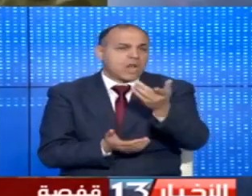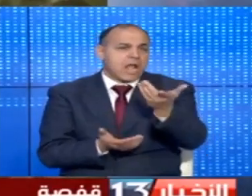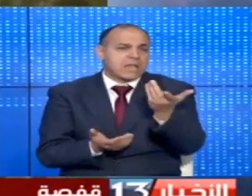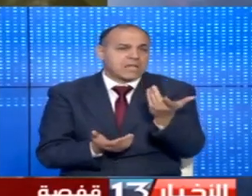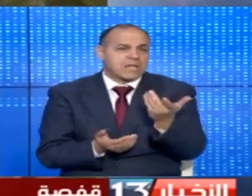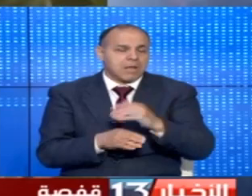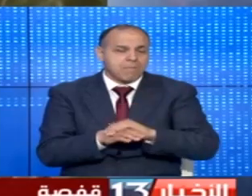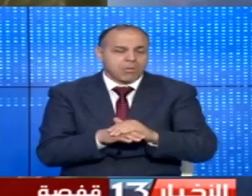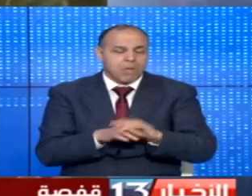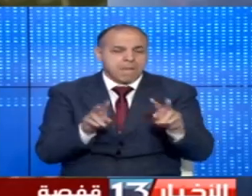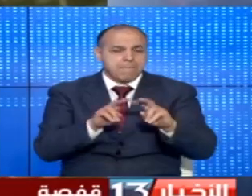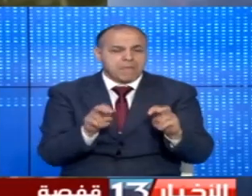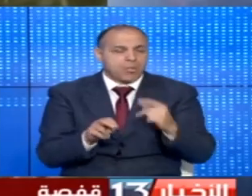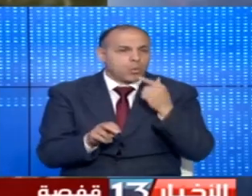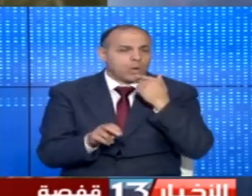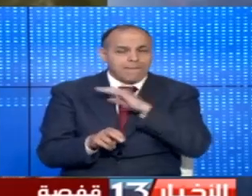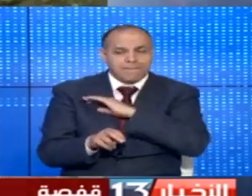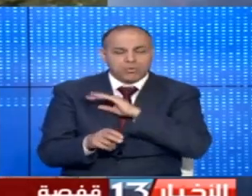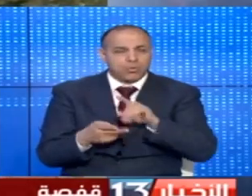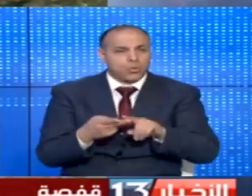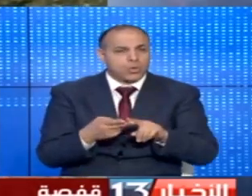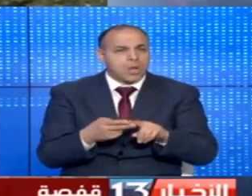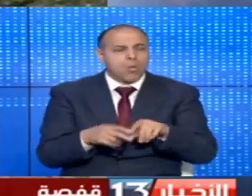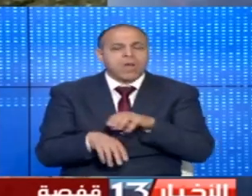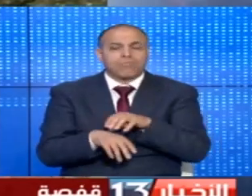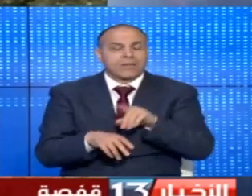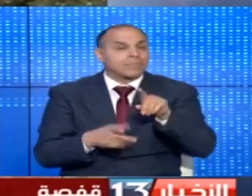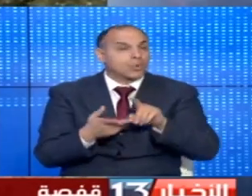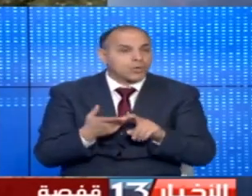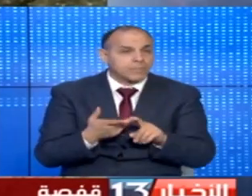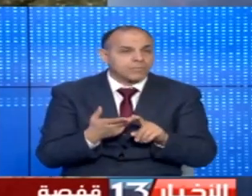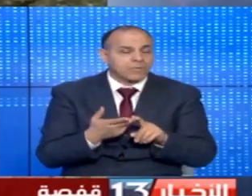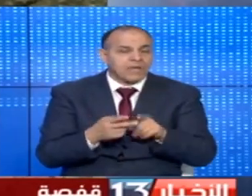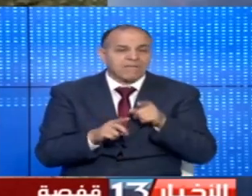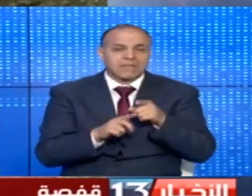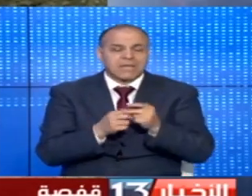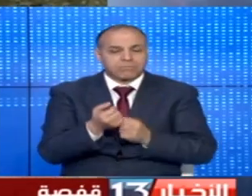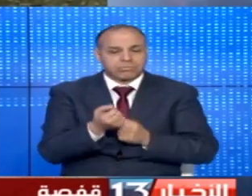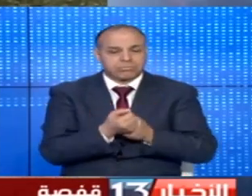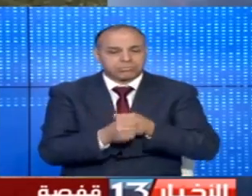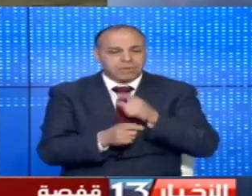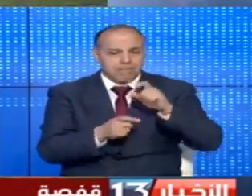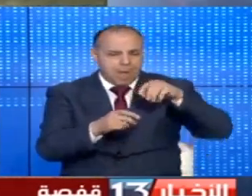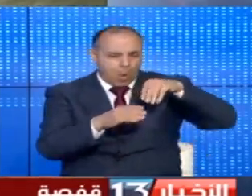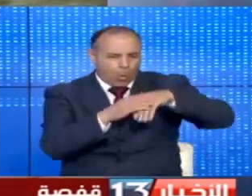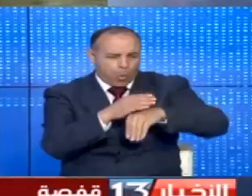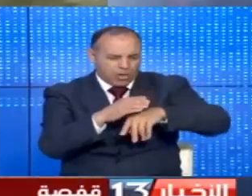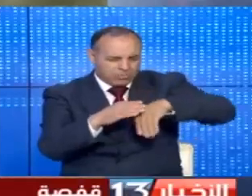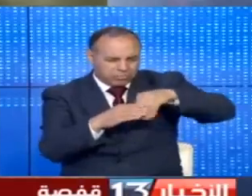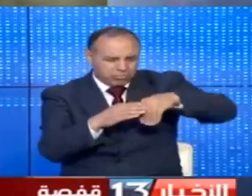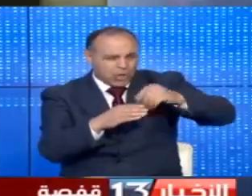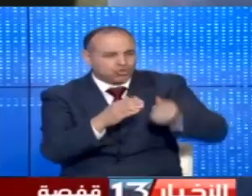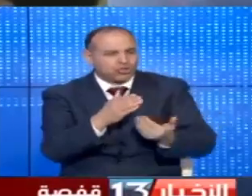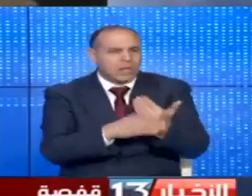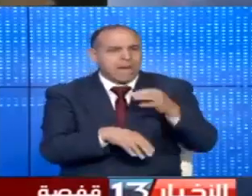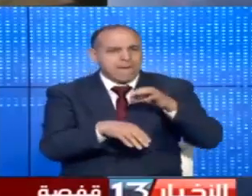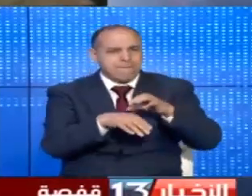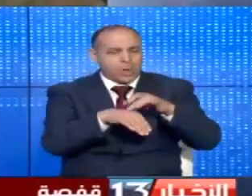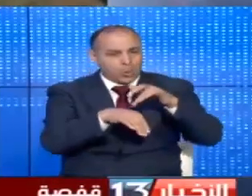من المصالح المعنيه والصوره الجويه في اتجاه وتدخل لمكافحه